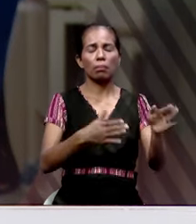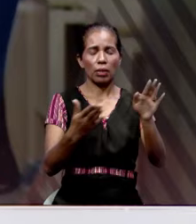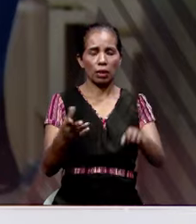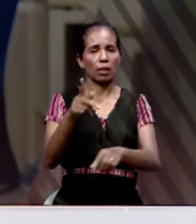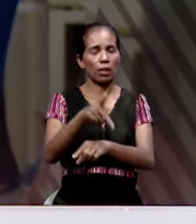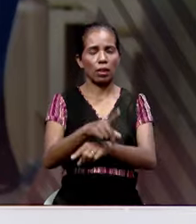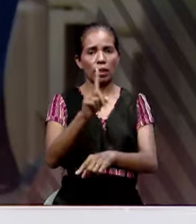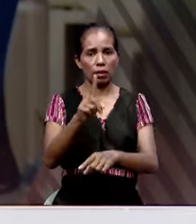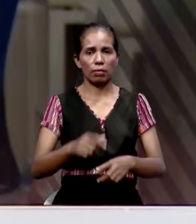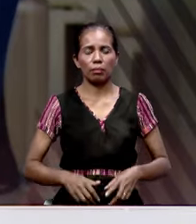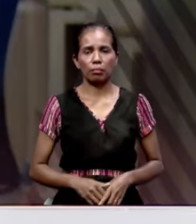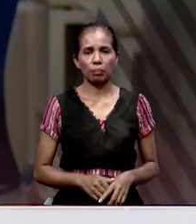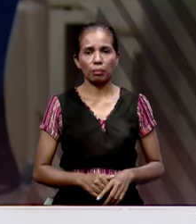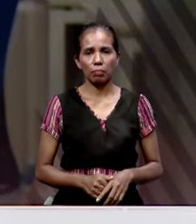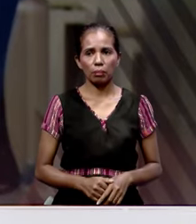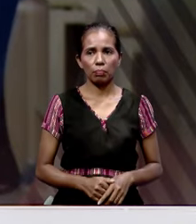indedet.